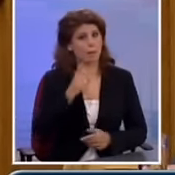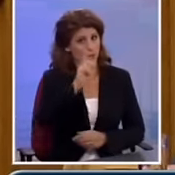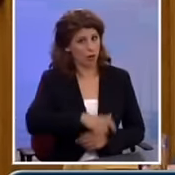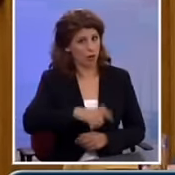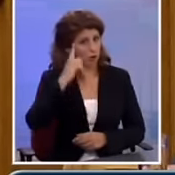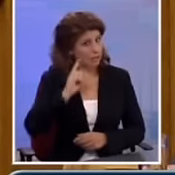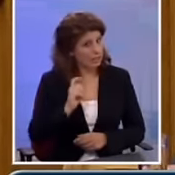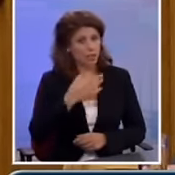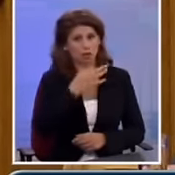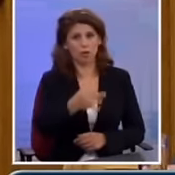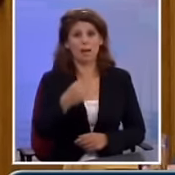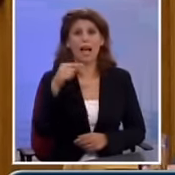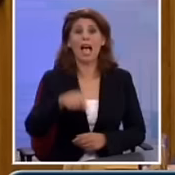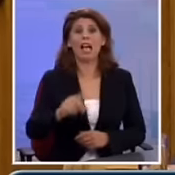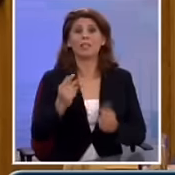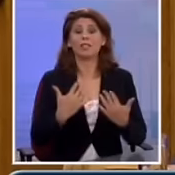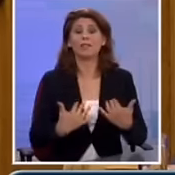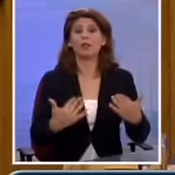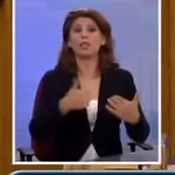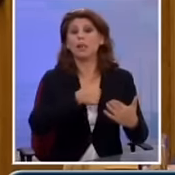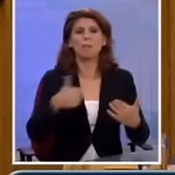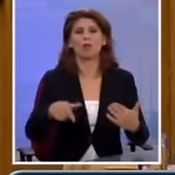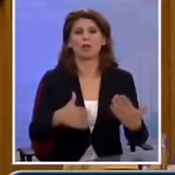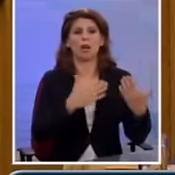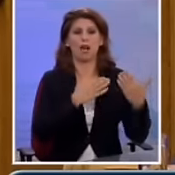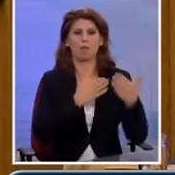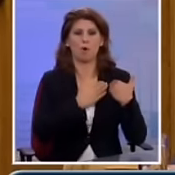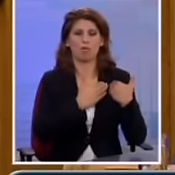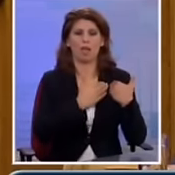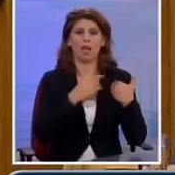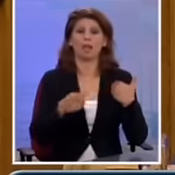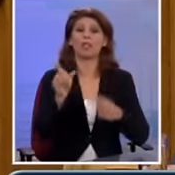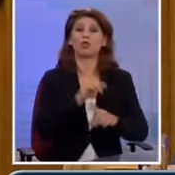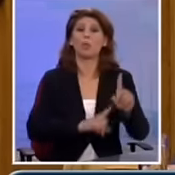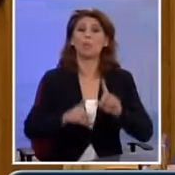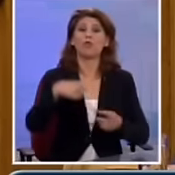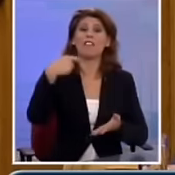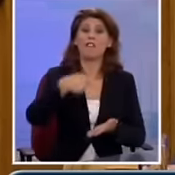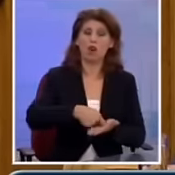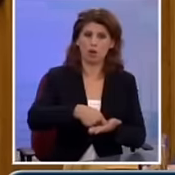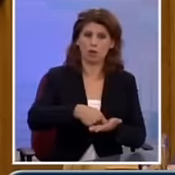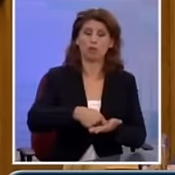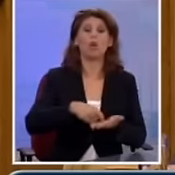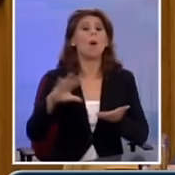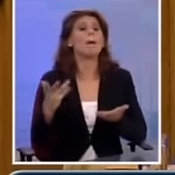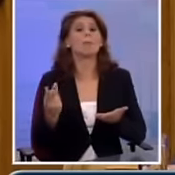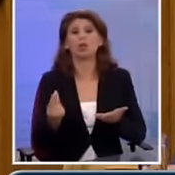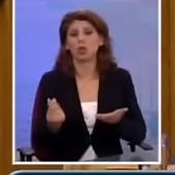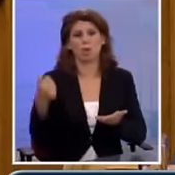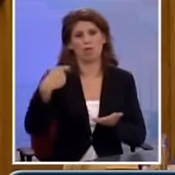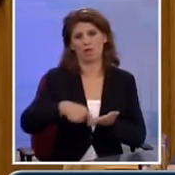είπε, ότι αυτή η Βουλή και μόνο είναι το αρμόδιο όργανο για το ποιοι θα φορολογηθούν και πώς θα